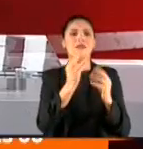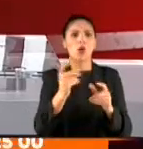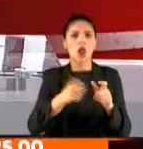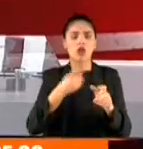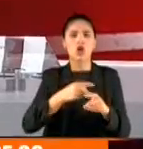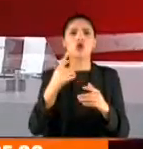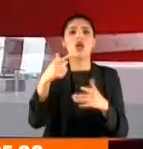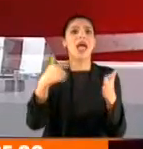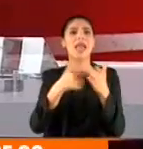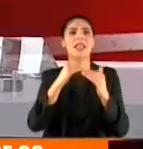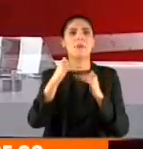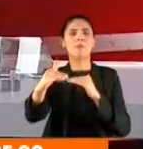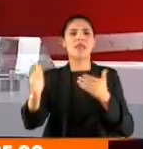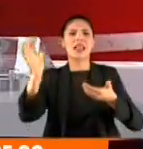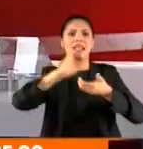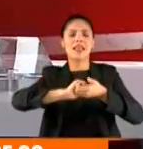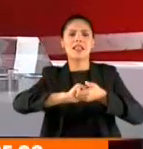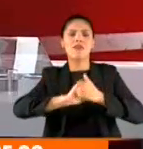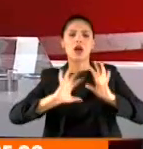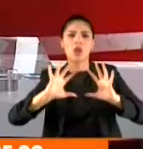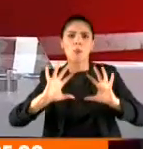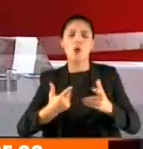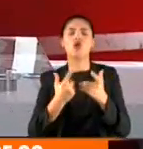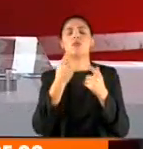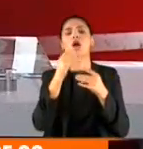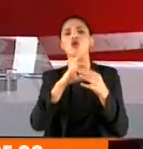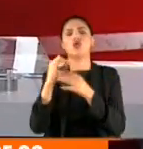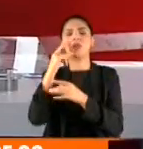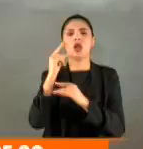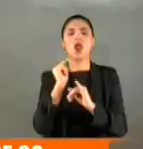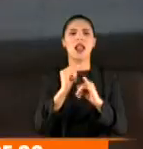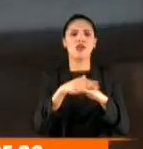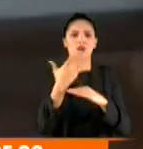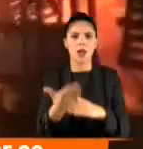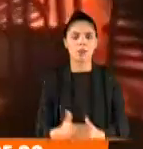Millet İttifakı'nı dağıtmak sözleriyle eleştirdi.